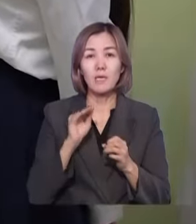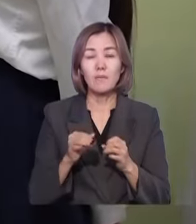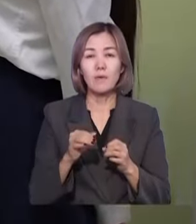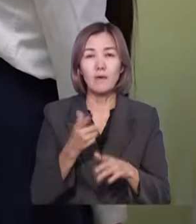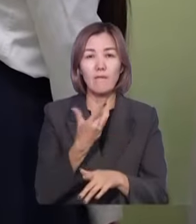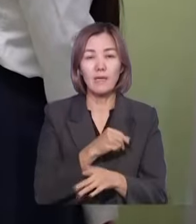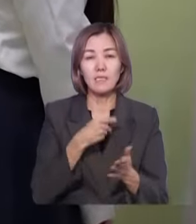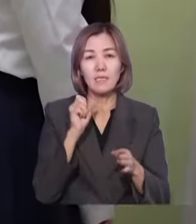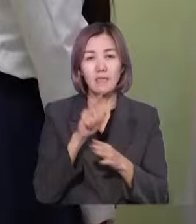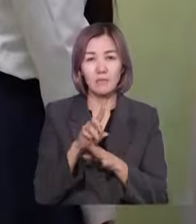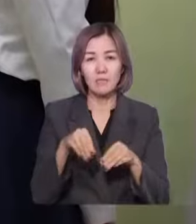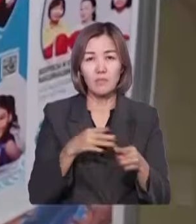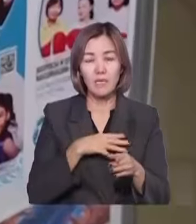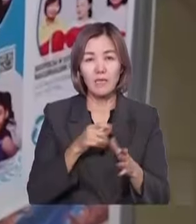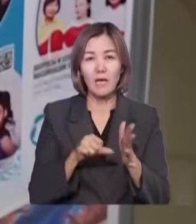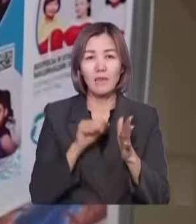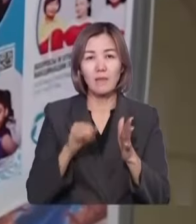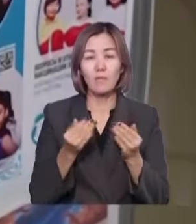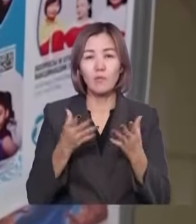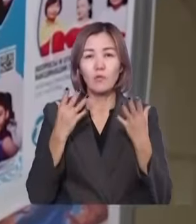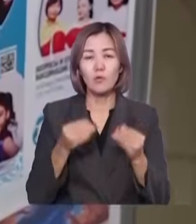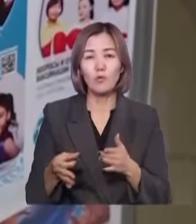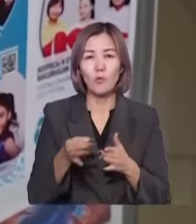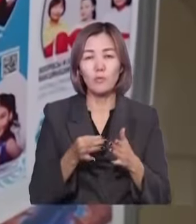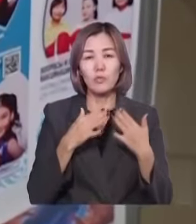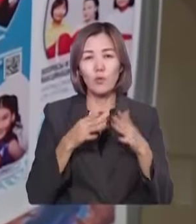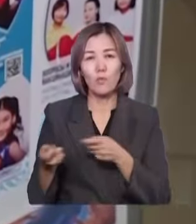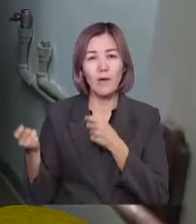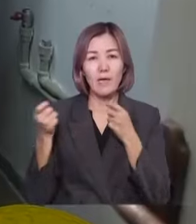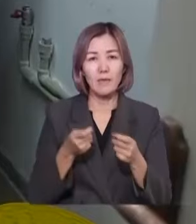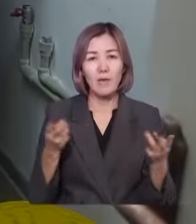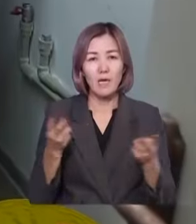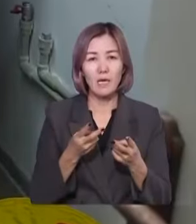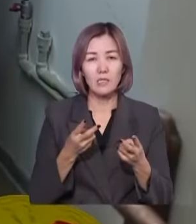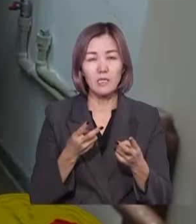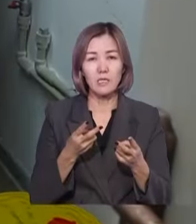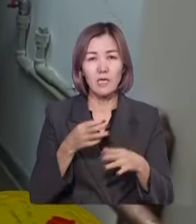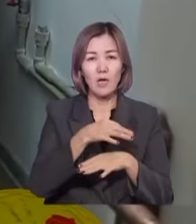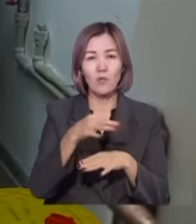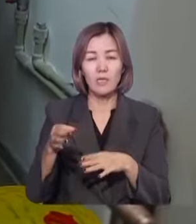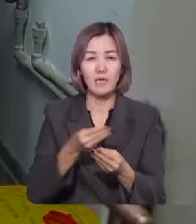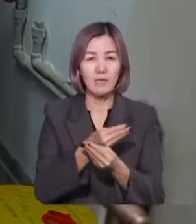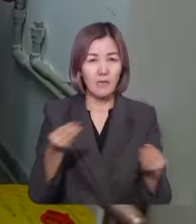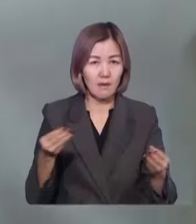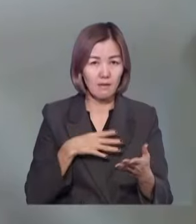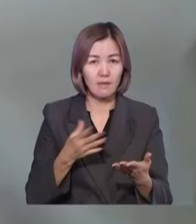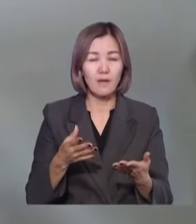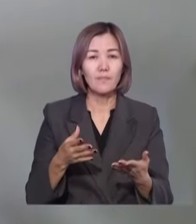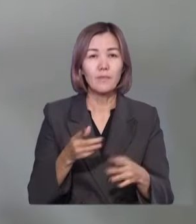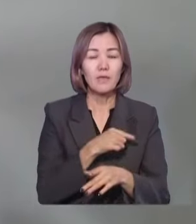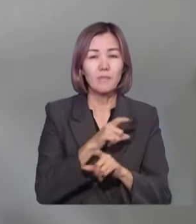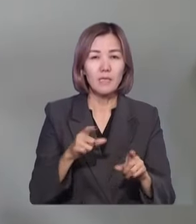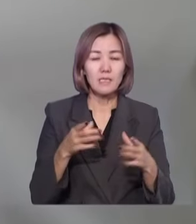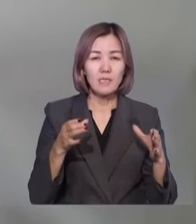доза вакцинаға тапсырыс берілді. Оның 6 мыңы бүгінгі күні облыстық қоймаға түсіп, қажетті мөлшерде аудандарға таратылды. Облыста